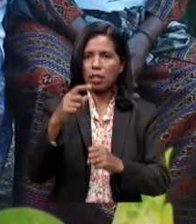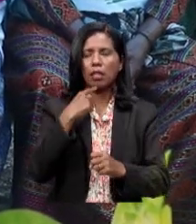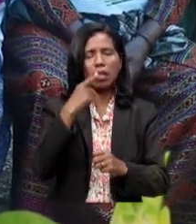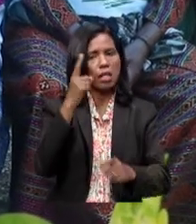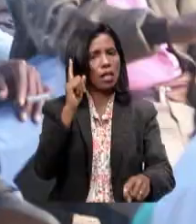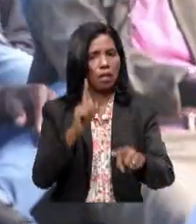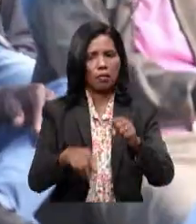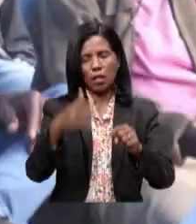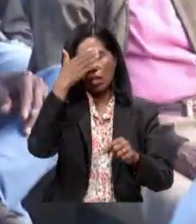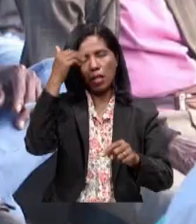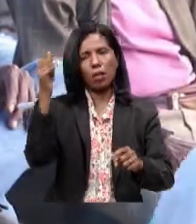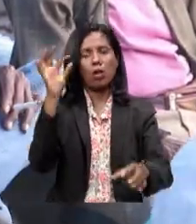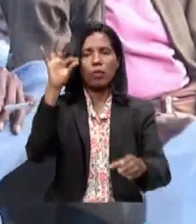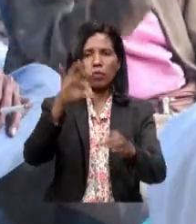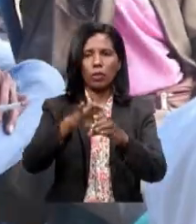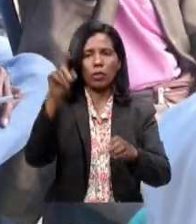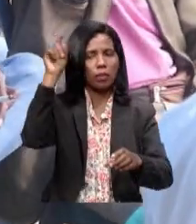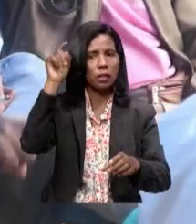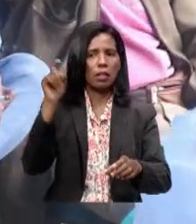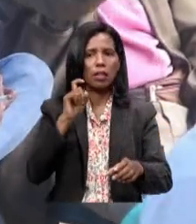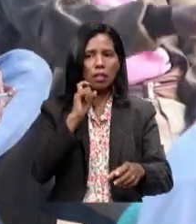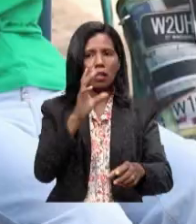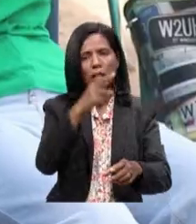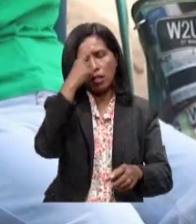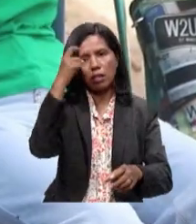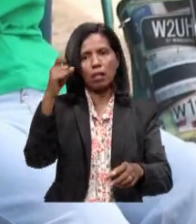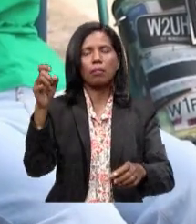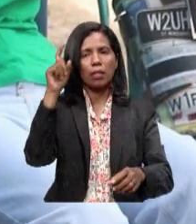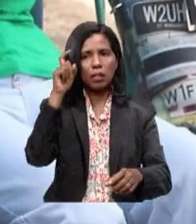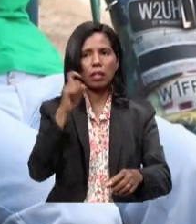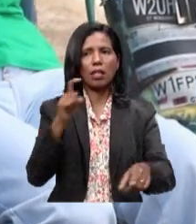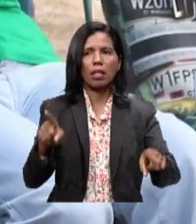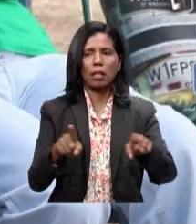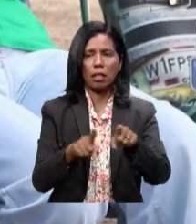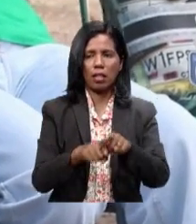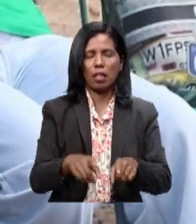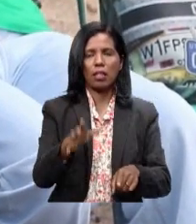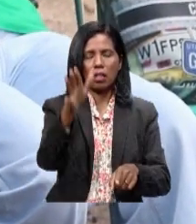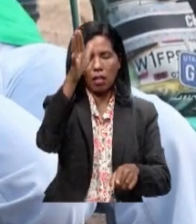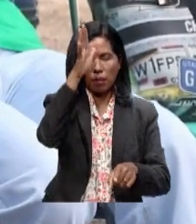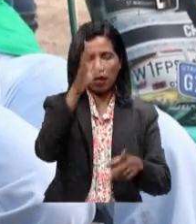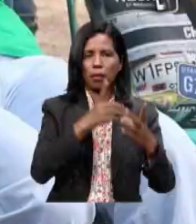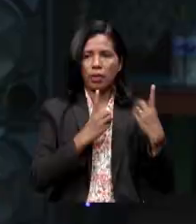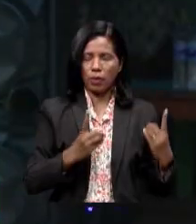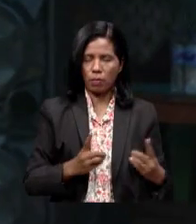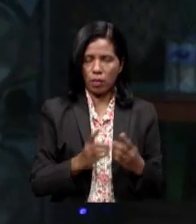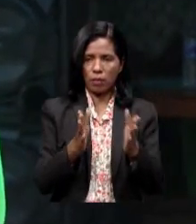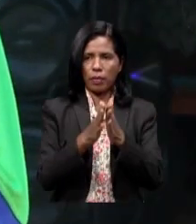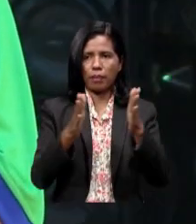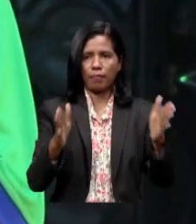bel haluha vota ba kaira la sanana gusmo, tamba sanana hanesan aman doming nain. Dia 21 de